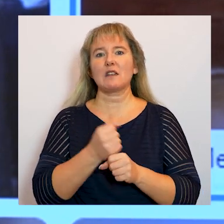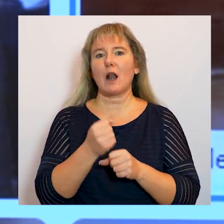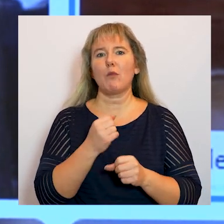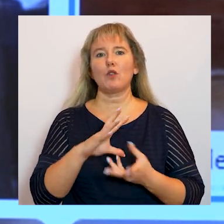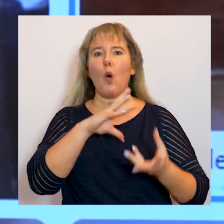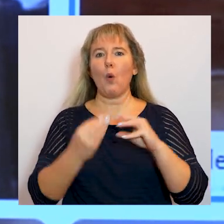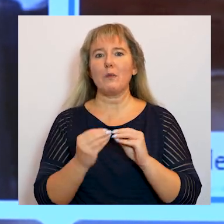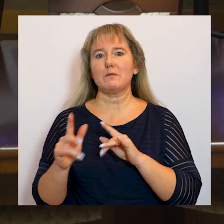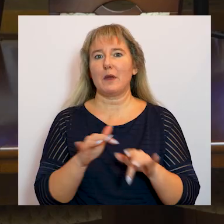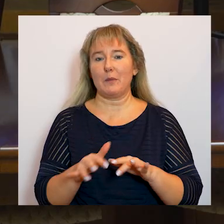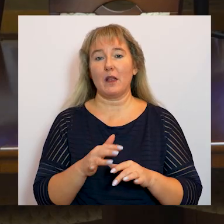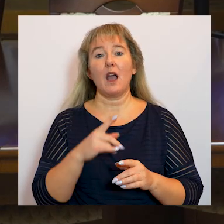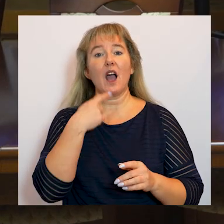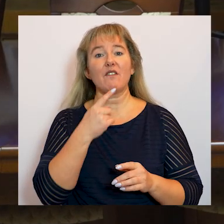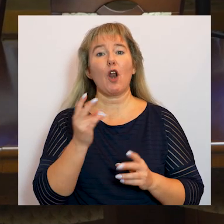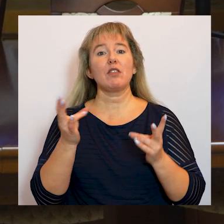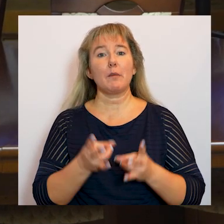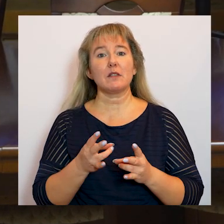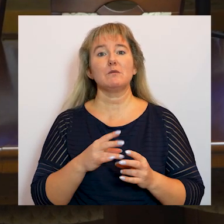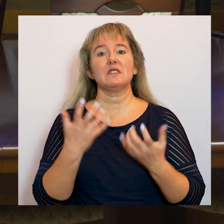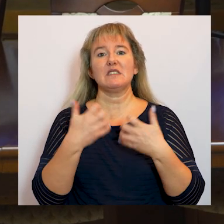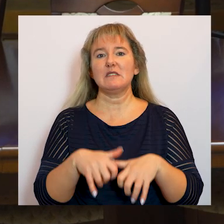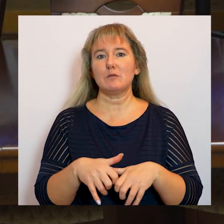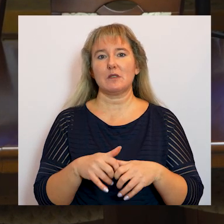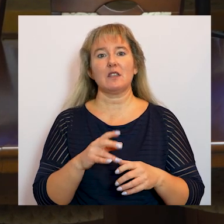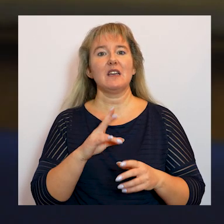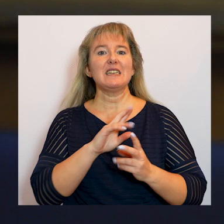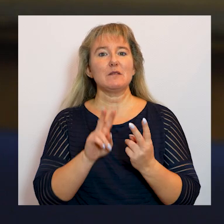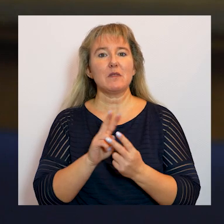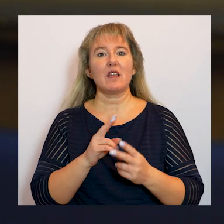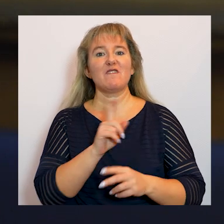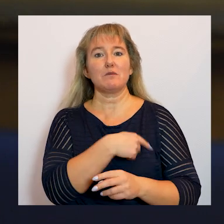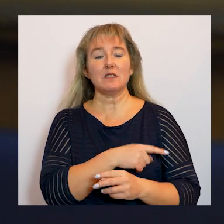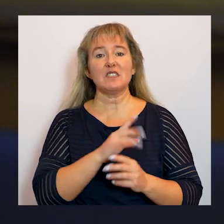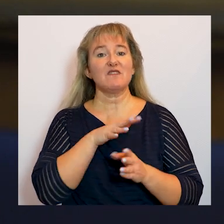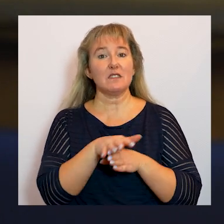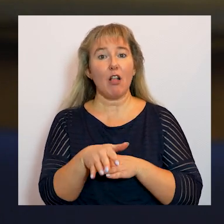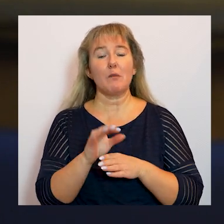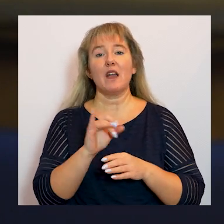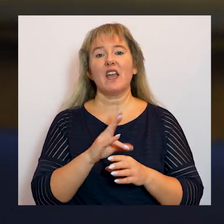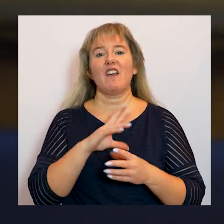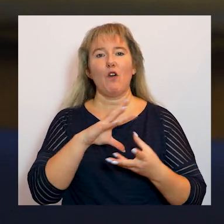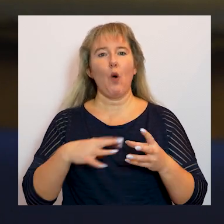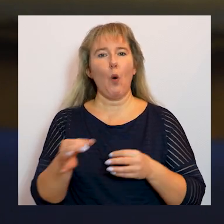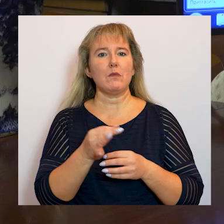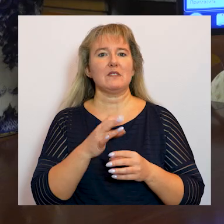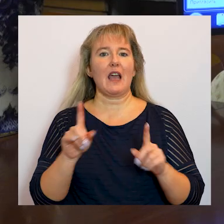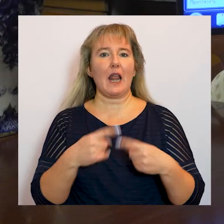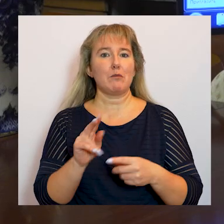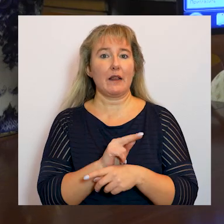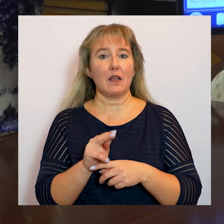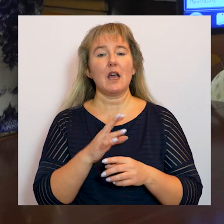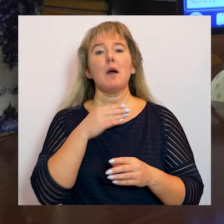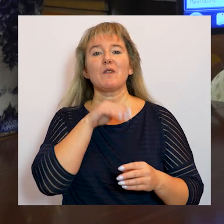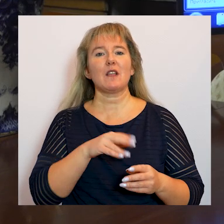разработать комплекс мероприятий. Говорили о необходимости систематизации изменений как в медицине в целом, так и в области реабилитации,